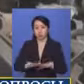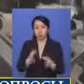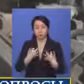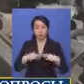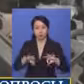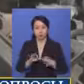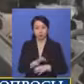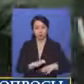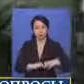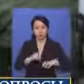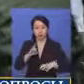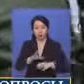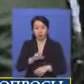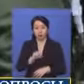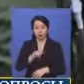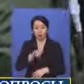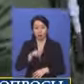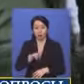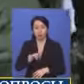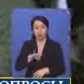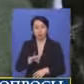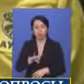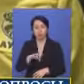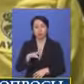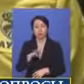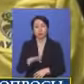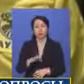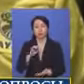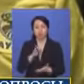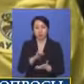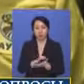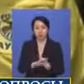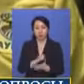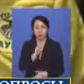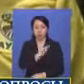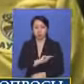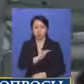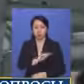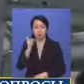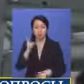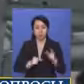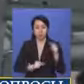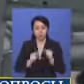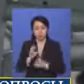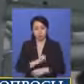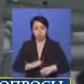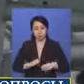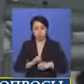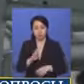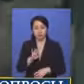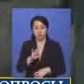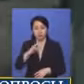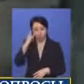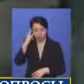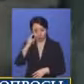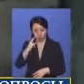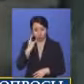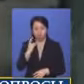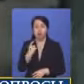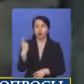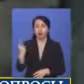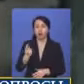Народно-демократической патриотической партии АУЛ Рабига Таксиитова ознакомилась с работой молочно-товарной фермы в Восточном Казахстане.